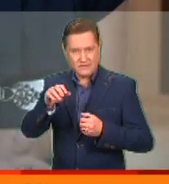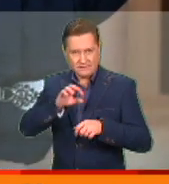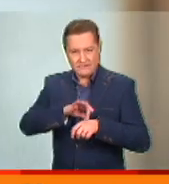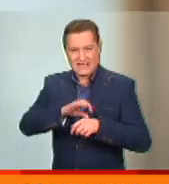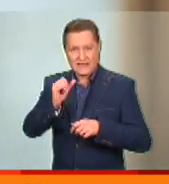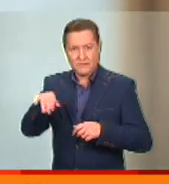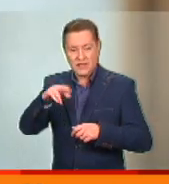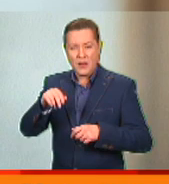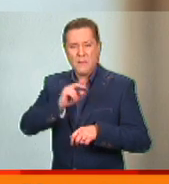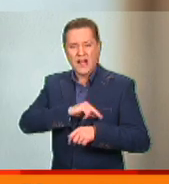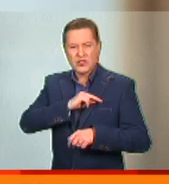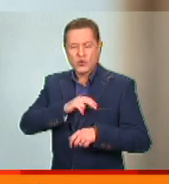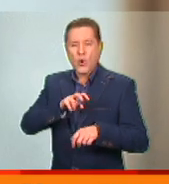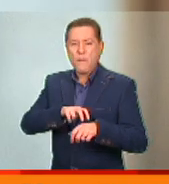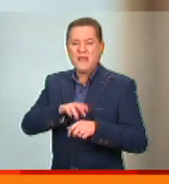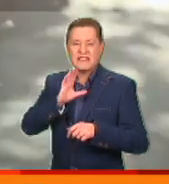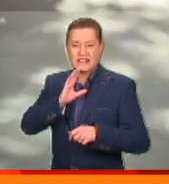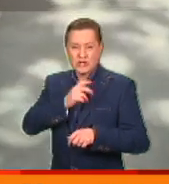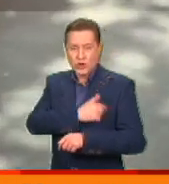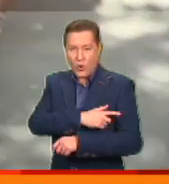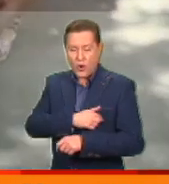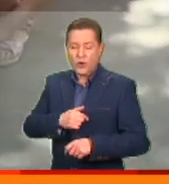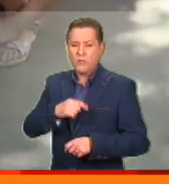що ми можемо спробувати з цим впоратись.